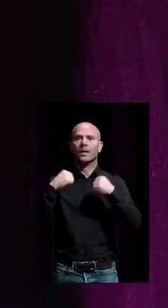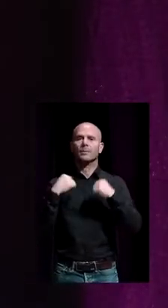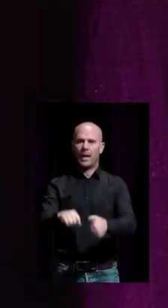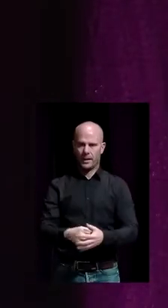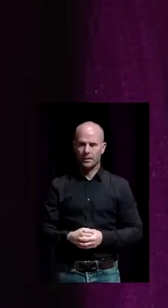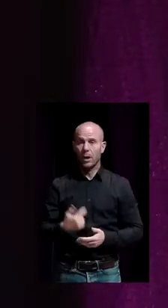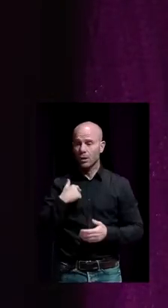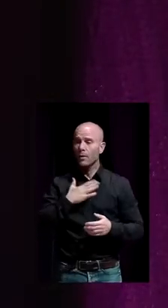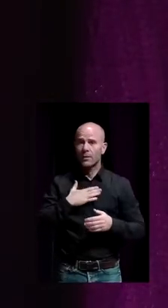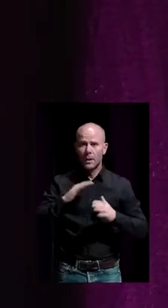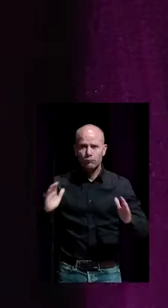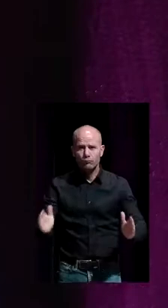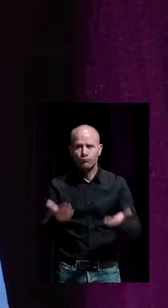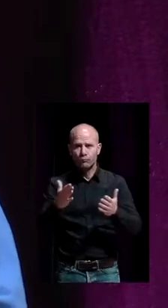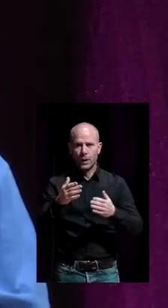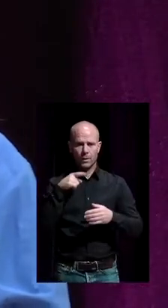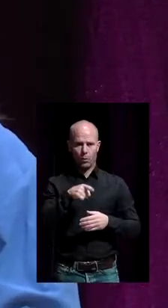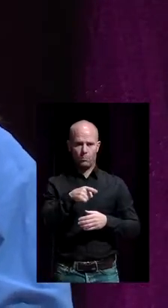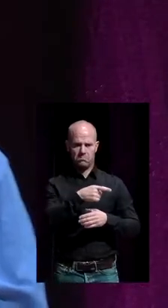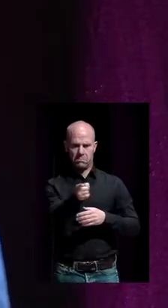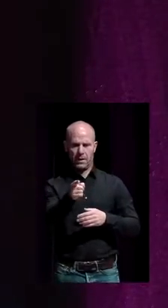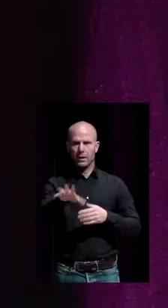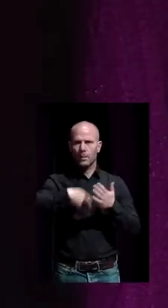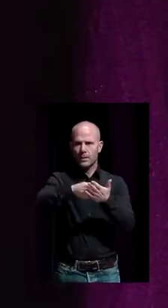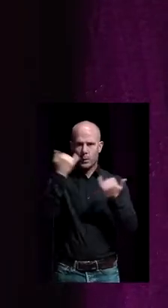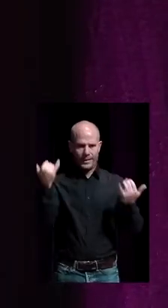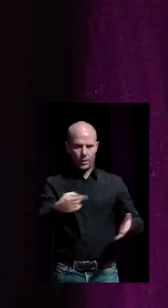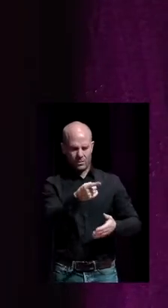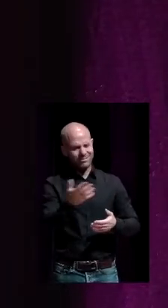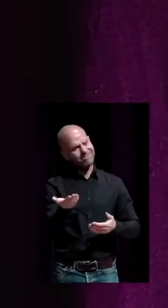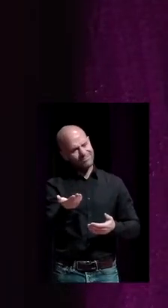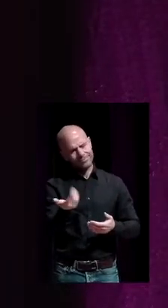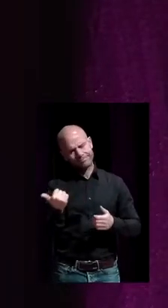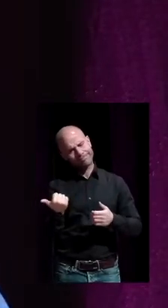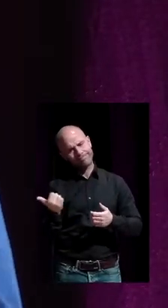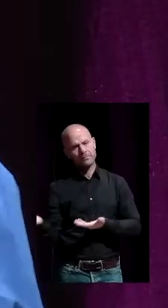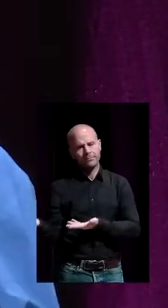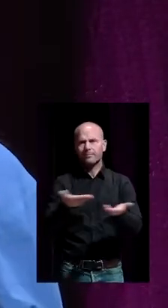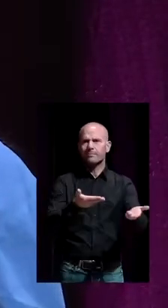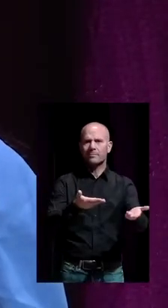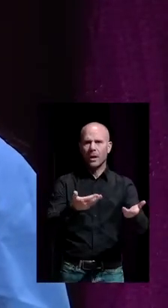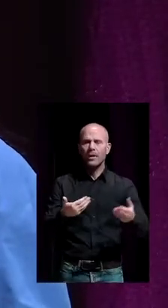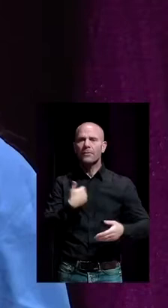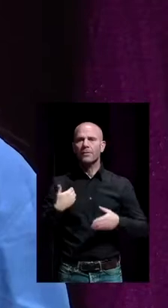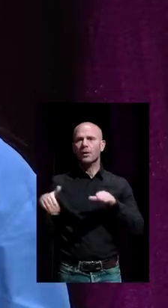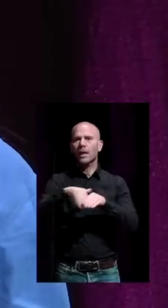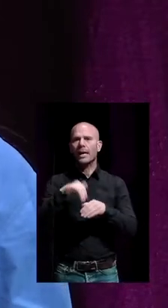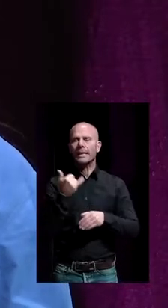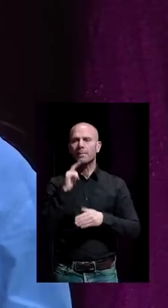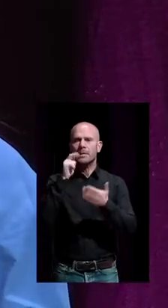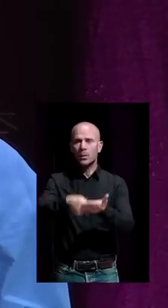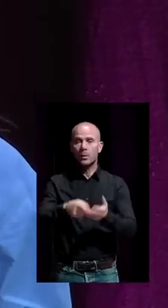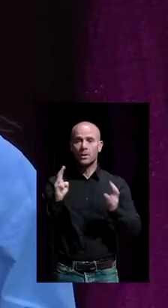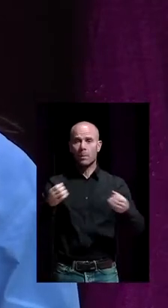därför uppmana dagens beslutsfattare att involvera barn och unga och göra oss delaktiga i beslut som